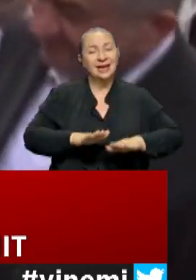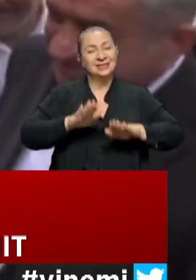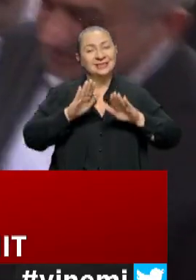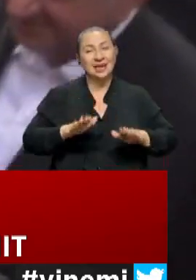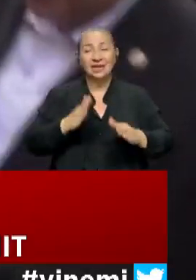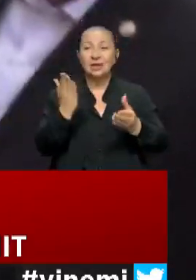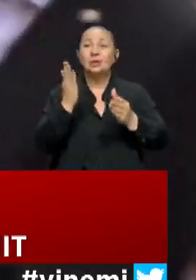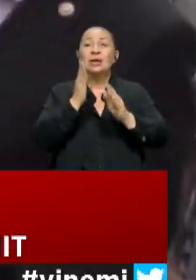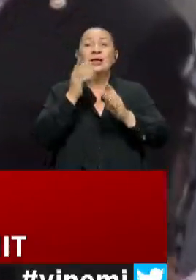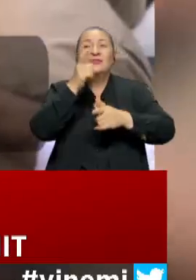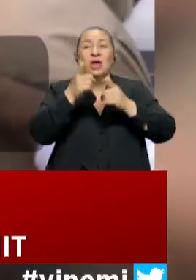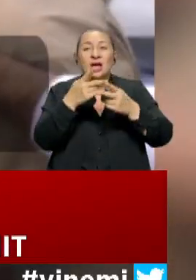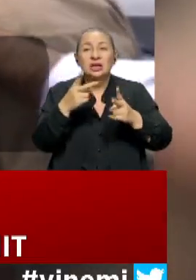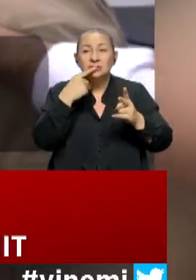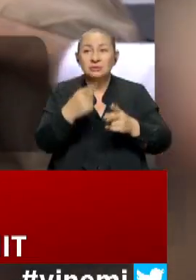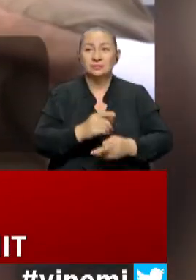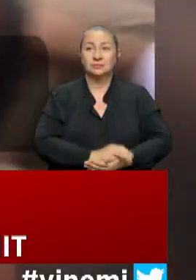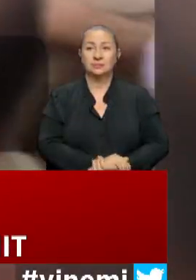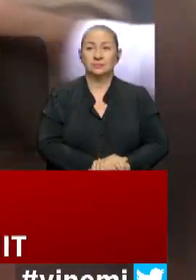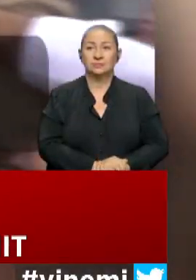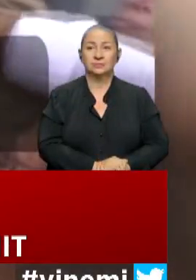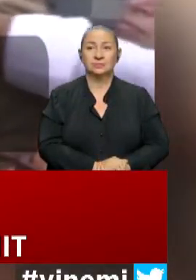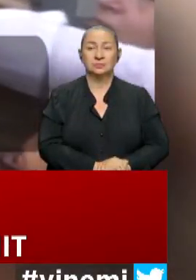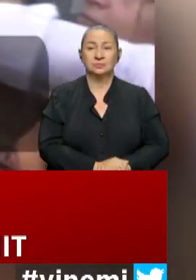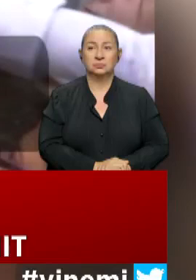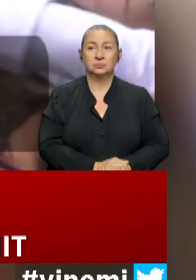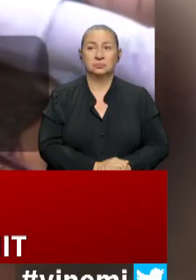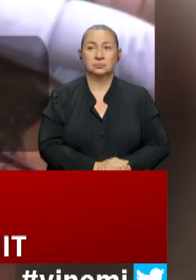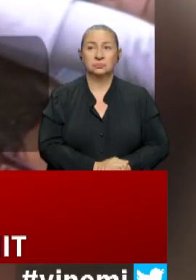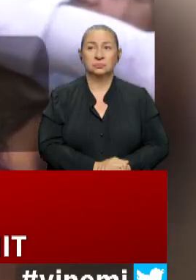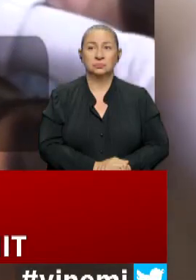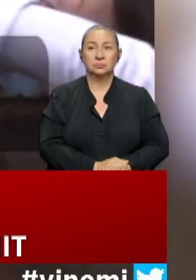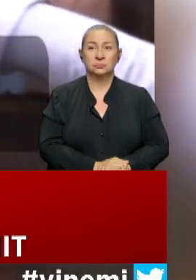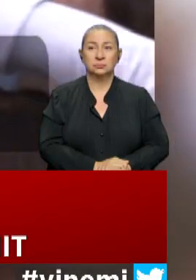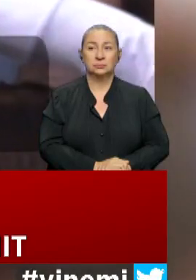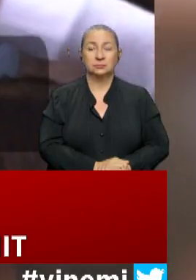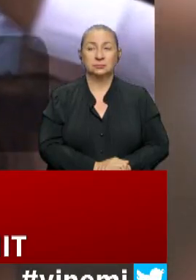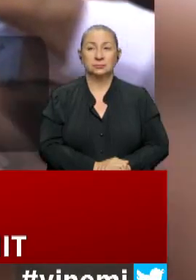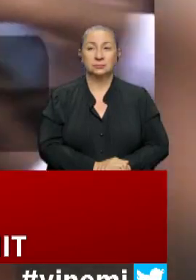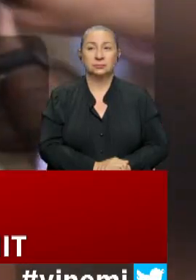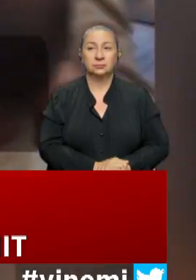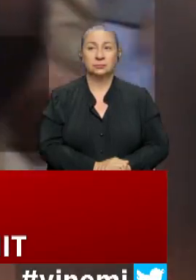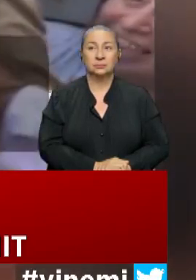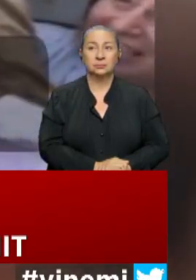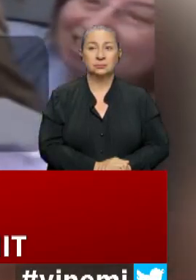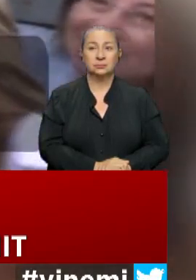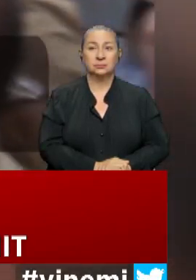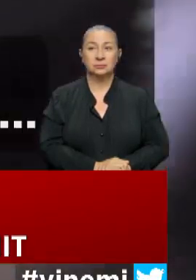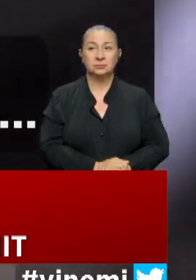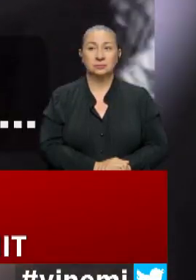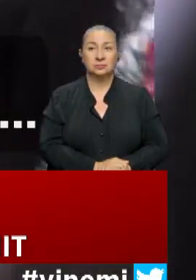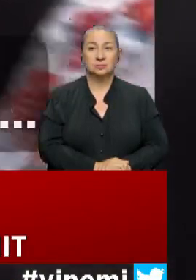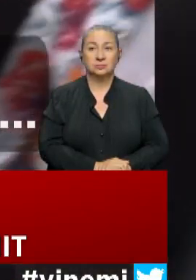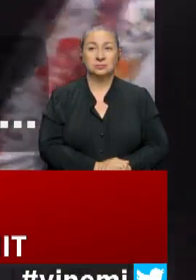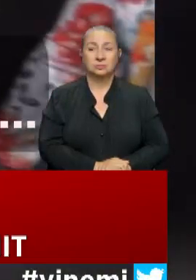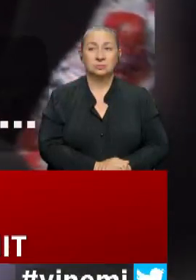ve arşivleri açarak yanıt verdi. Ben çıktı ki ben Cumhurbaşkanı adayıyım diyemiyorum. Bir dakika. Onu 6 kişi vereceğiz.